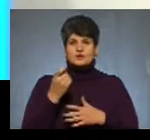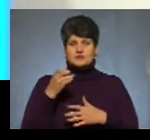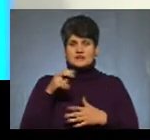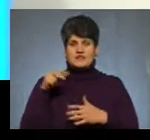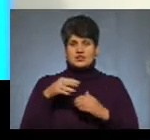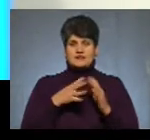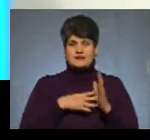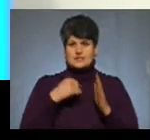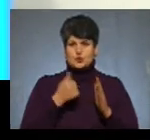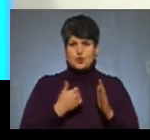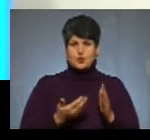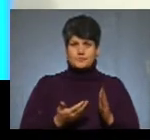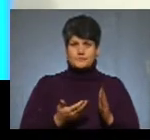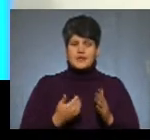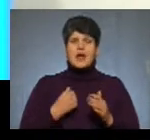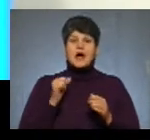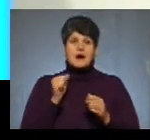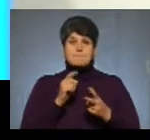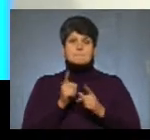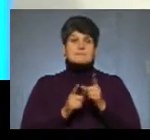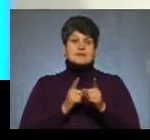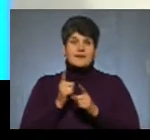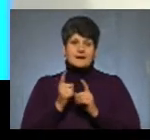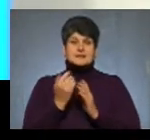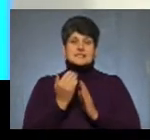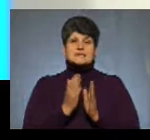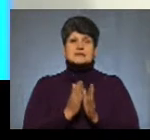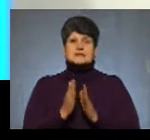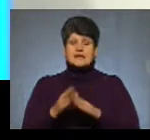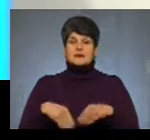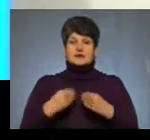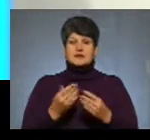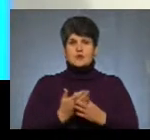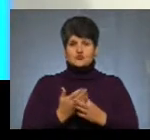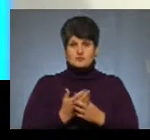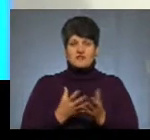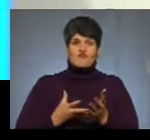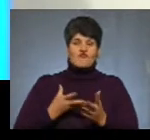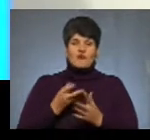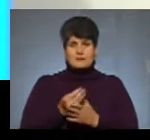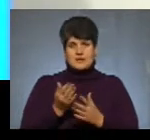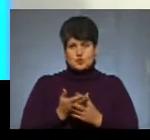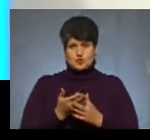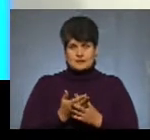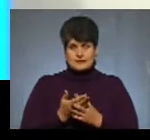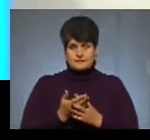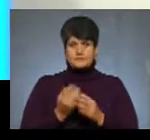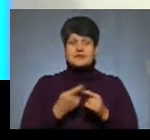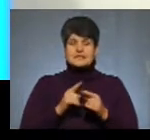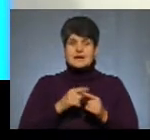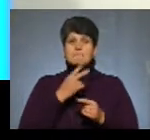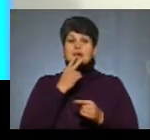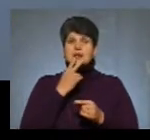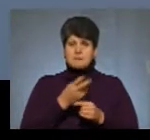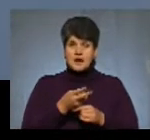січня 2019 року. А міняється сама система надання субсидій, тобто виплати субсидії. І це